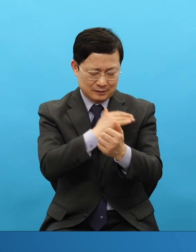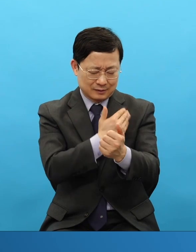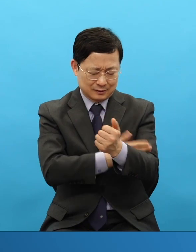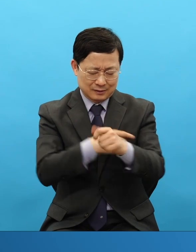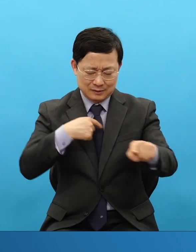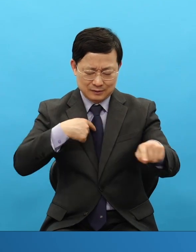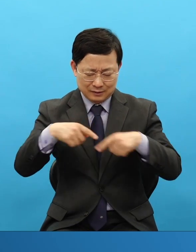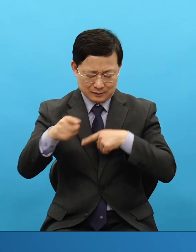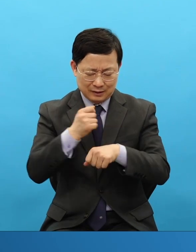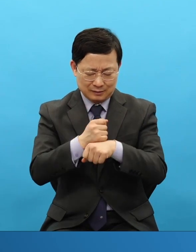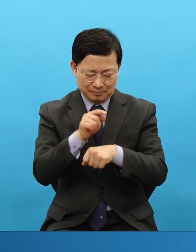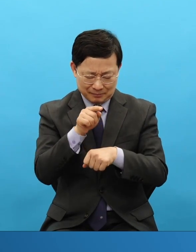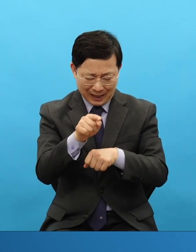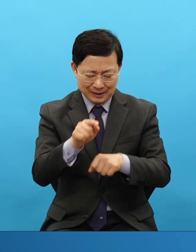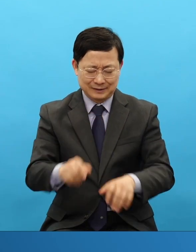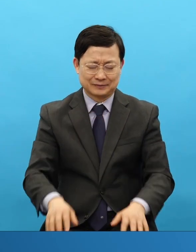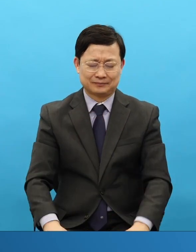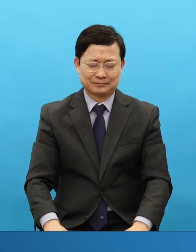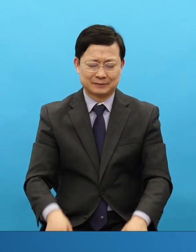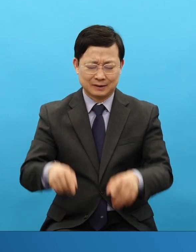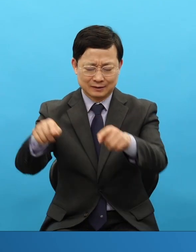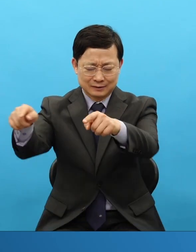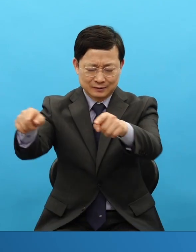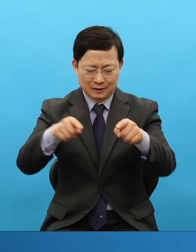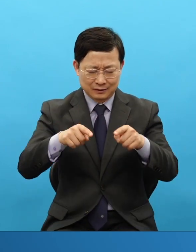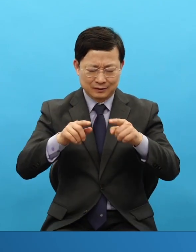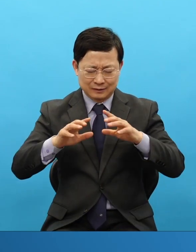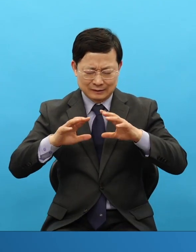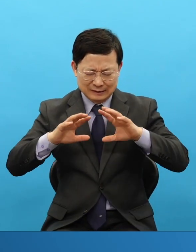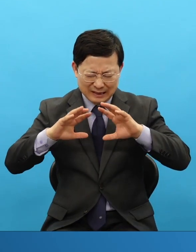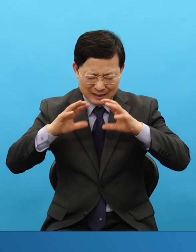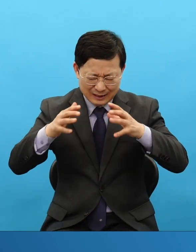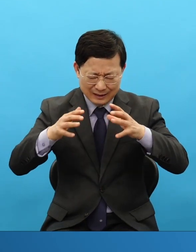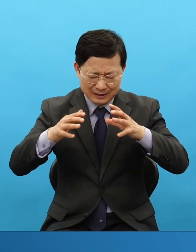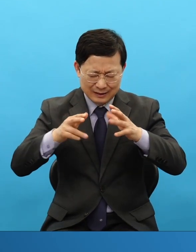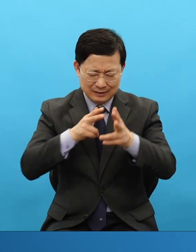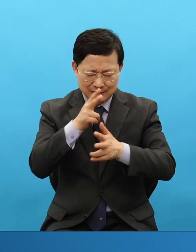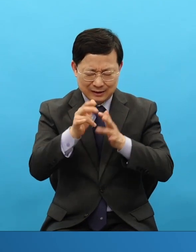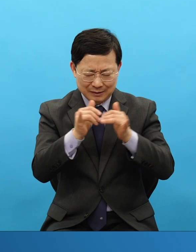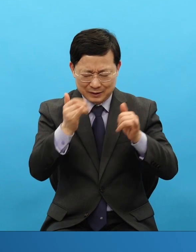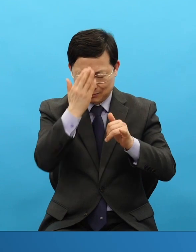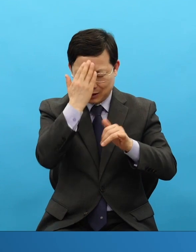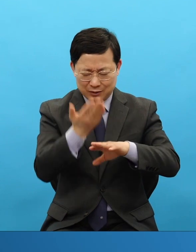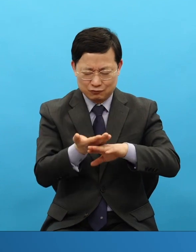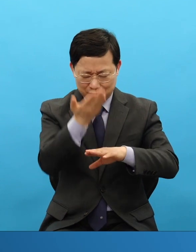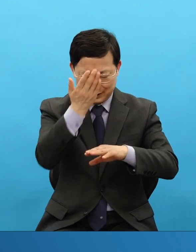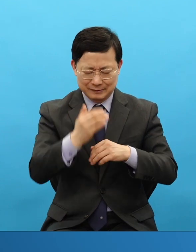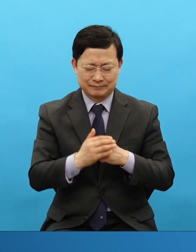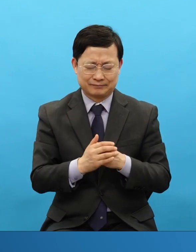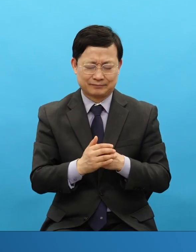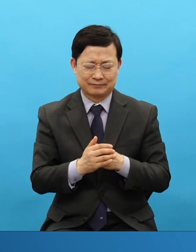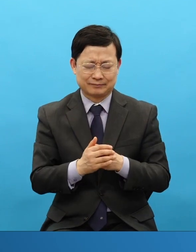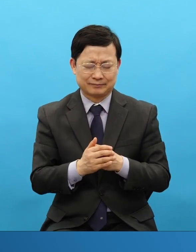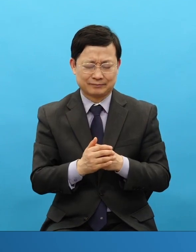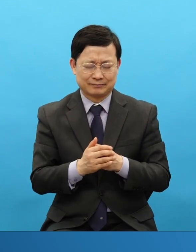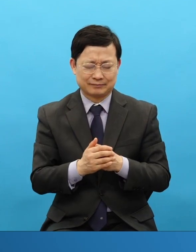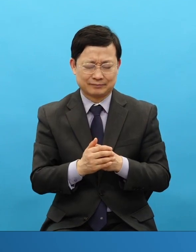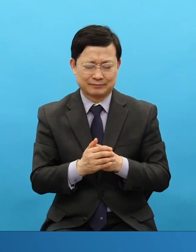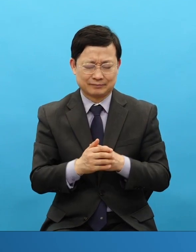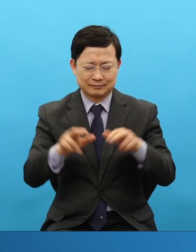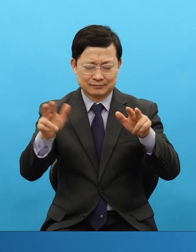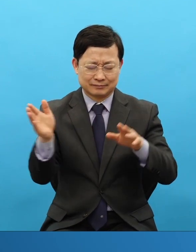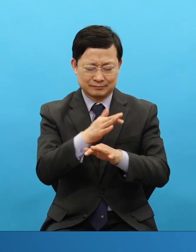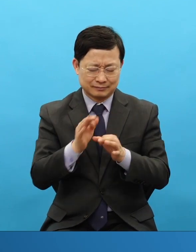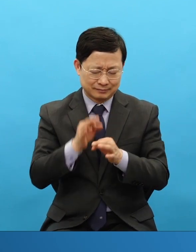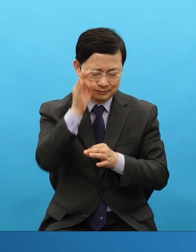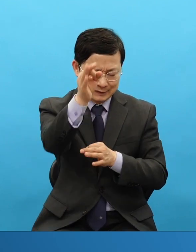the 역사하심 powerful working of the Holy Spirit, 전국 세계 산업인들을 위해 cause the business people across the nation and the world,